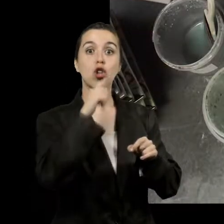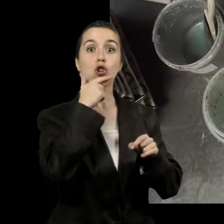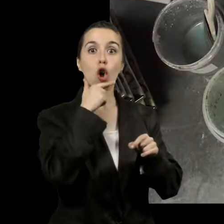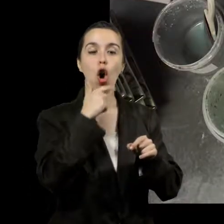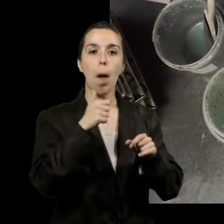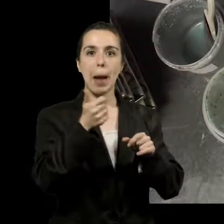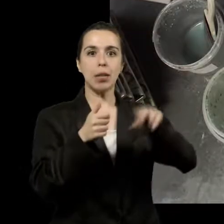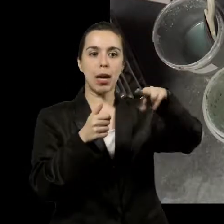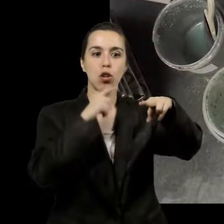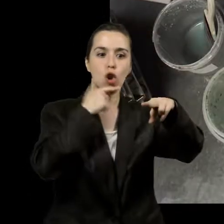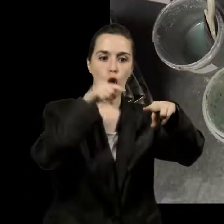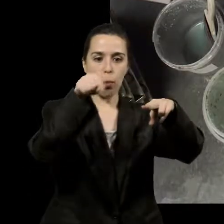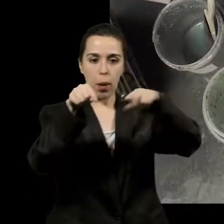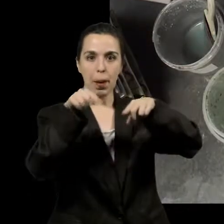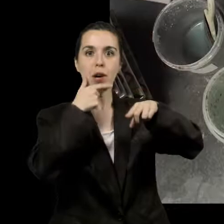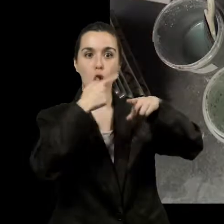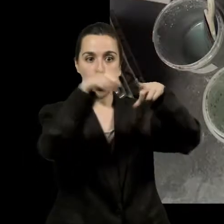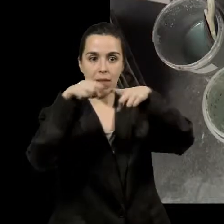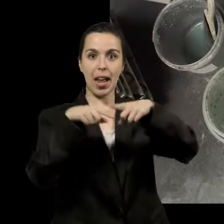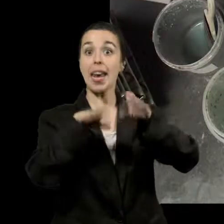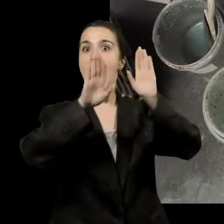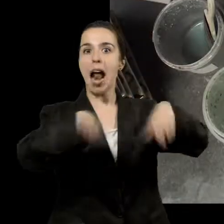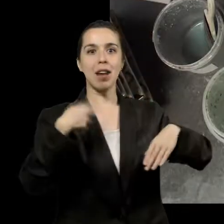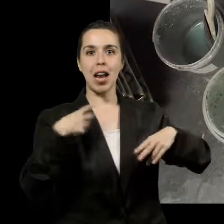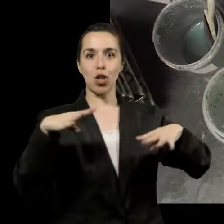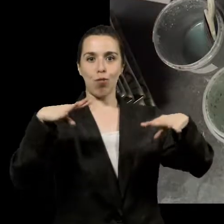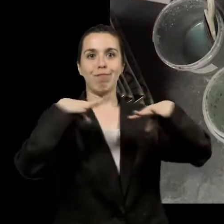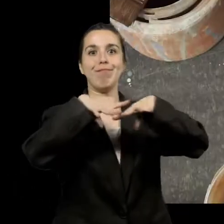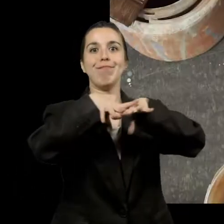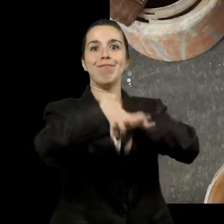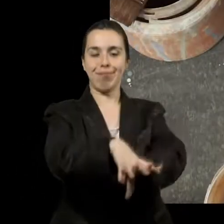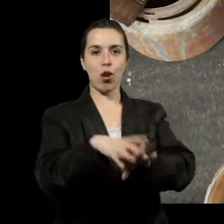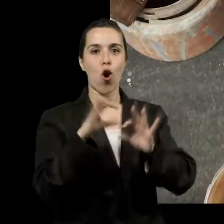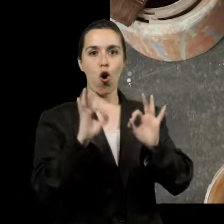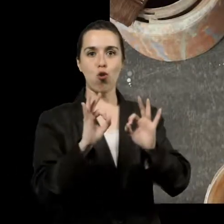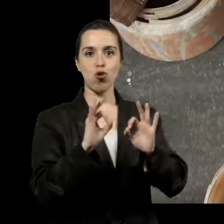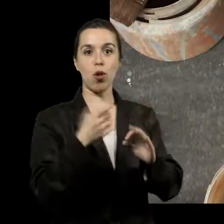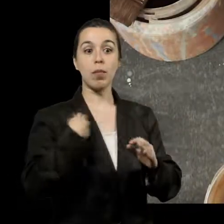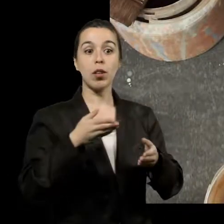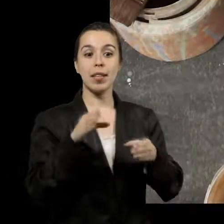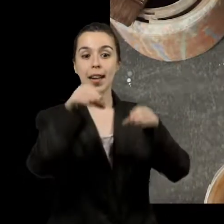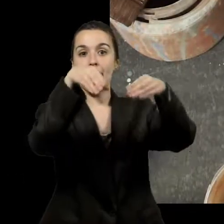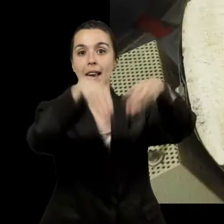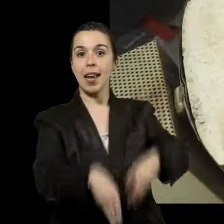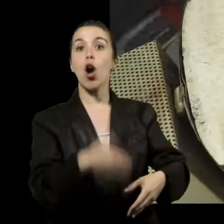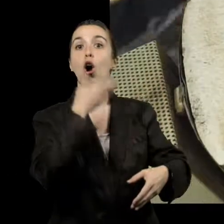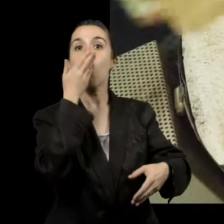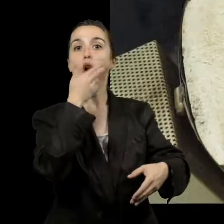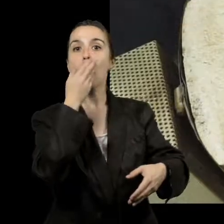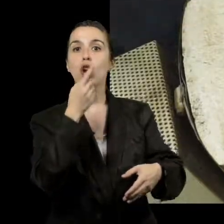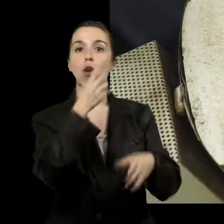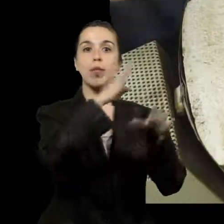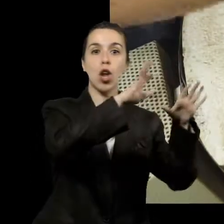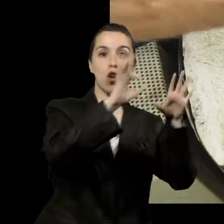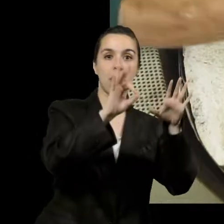dels colors actua com un trencaclosques que s'acaba quan hem utilitzat totes les trepes. La peça es posa al forn a